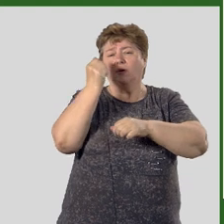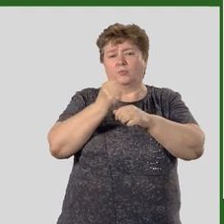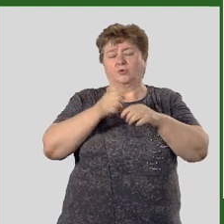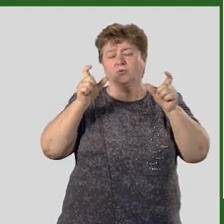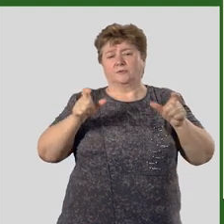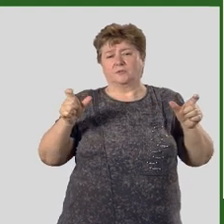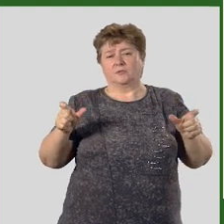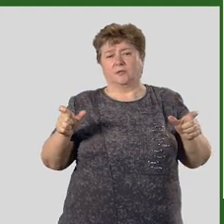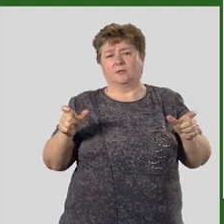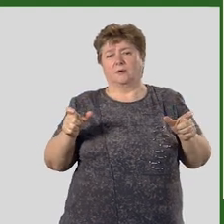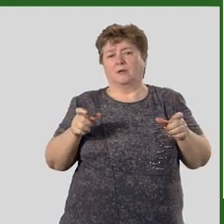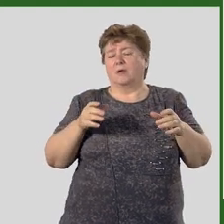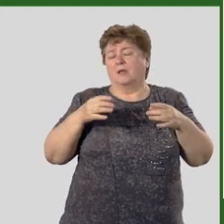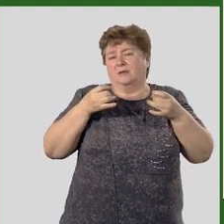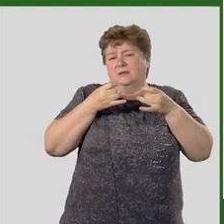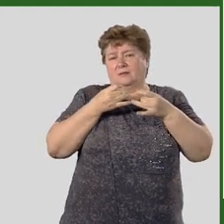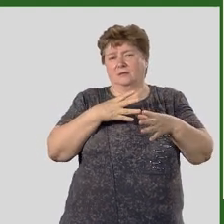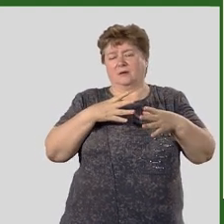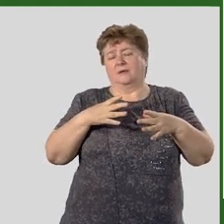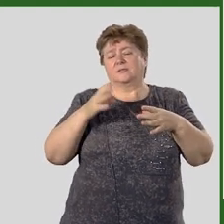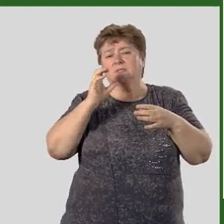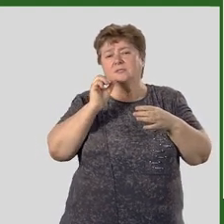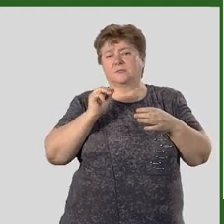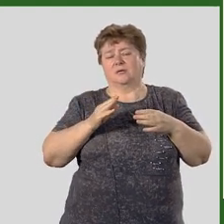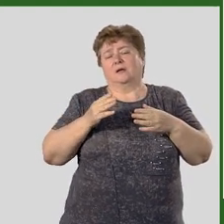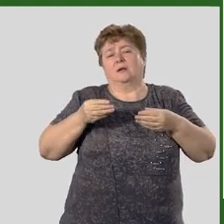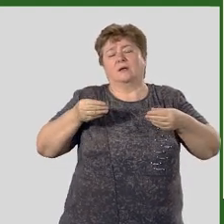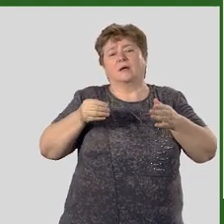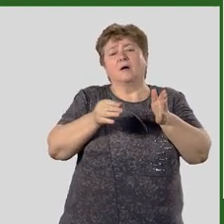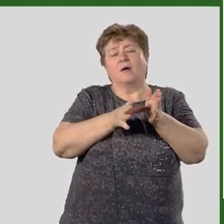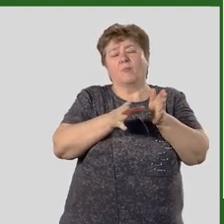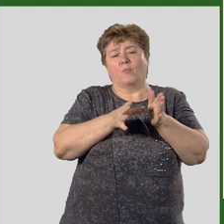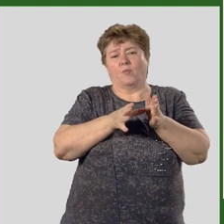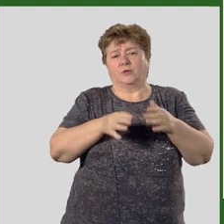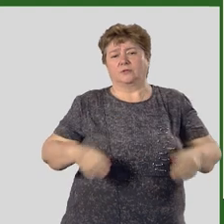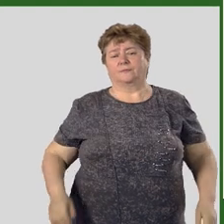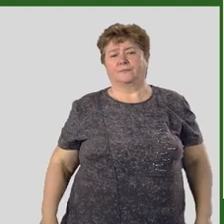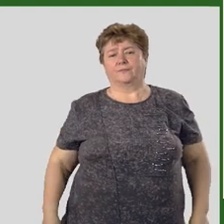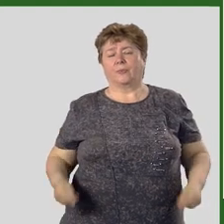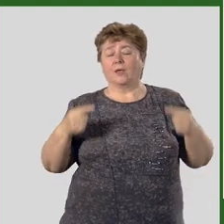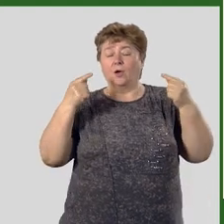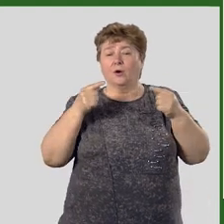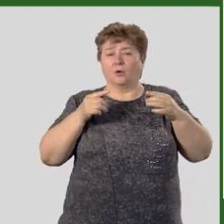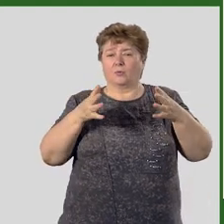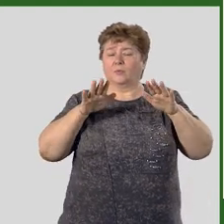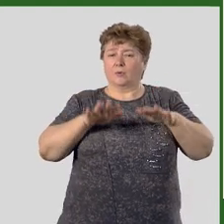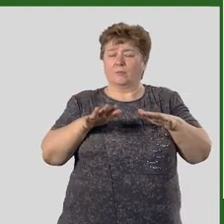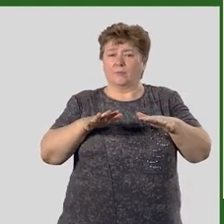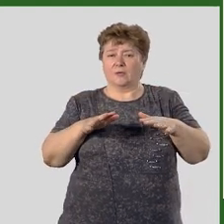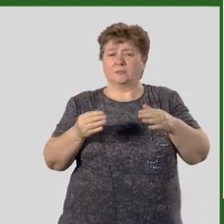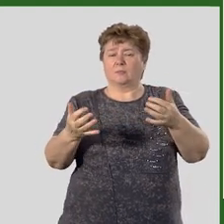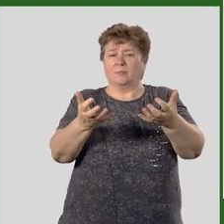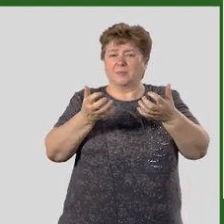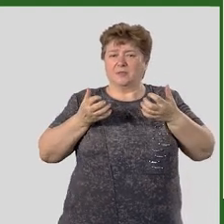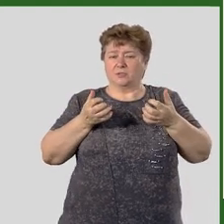работающего населения, неудовлетворительное социальное обеспечение. Крупной зоной притяжения